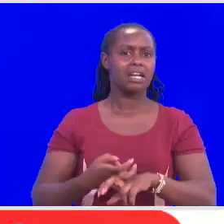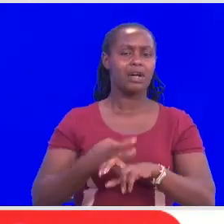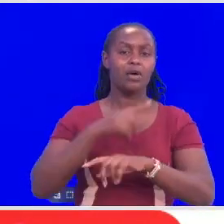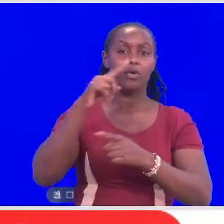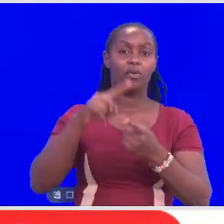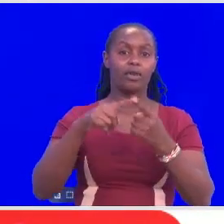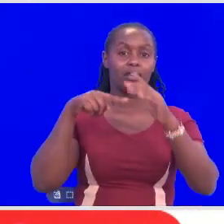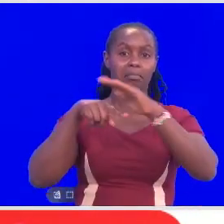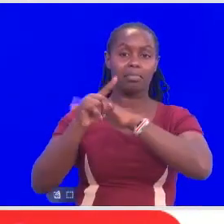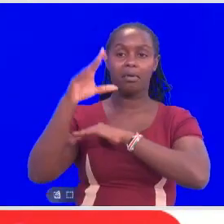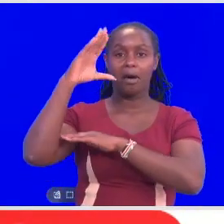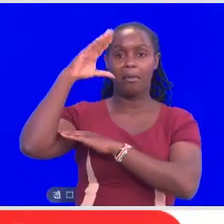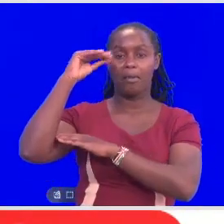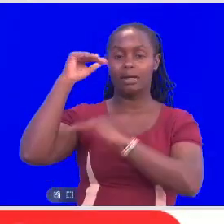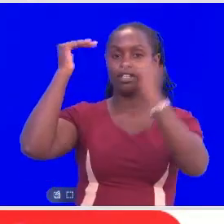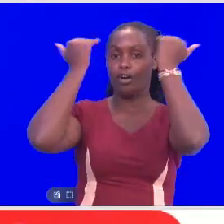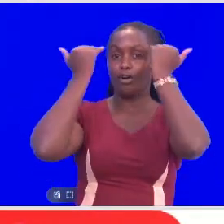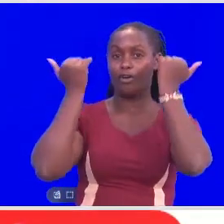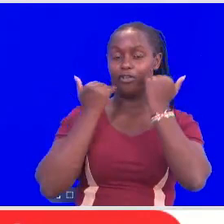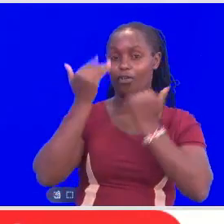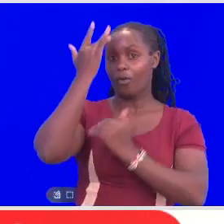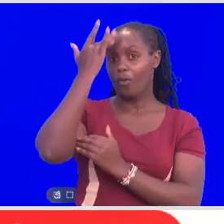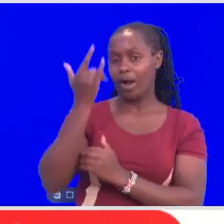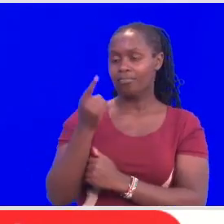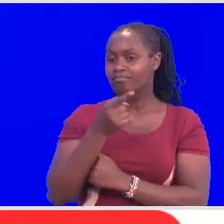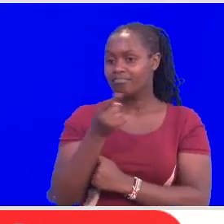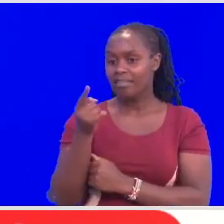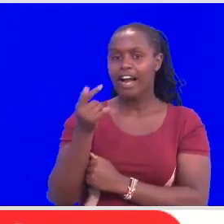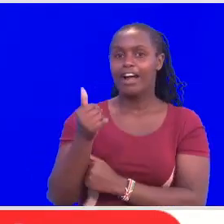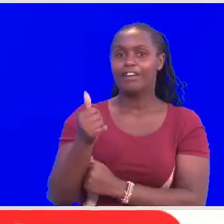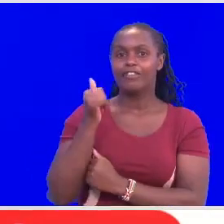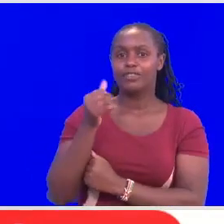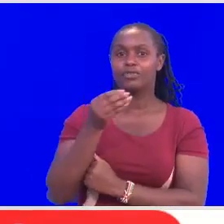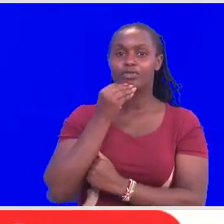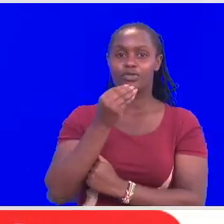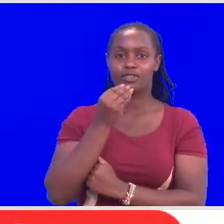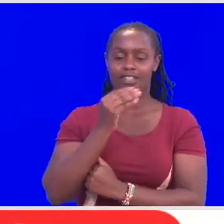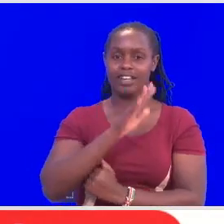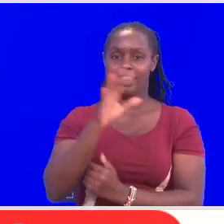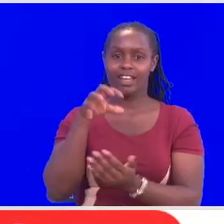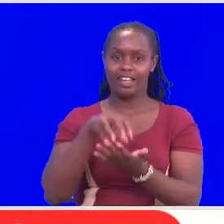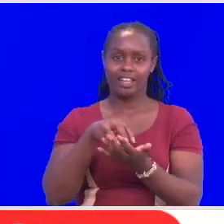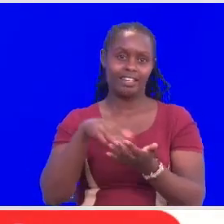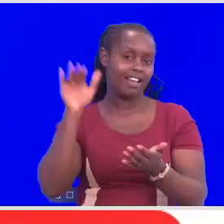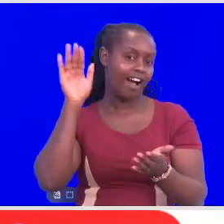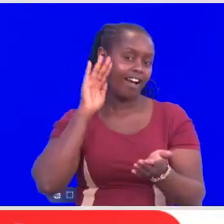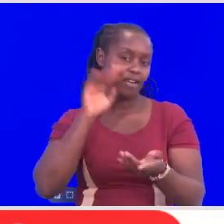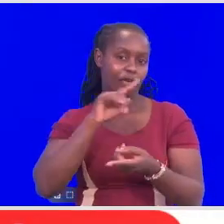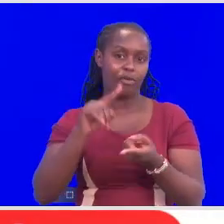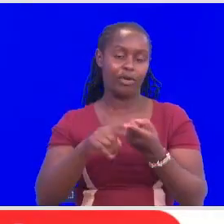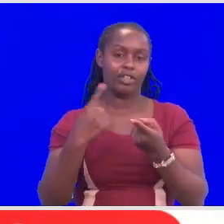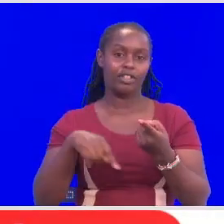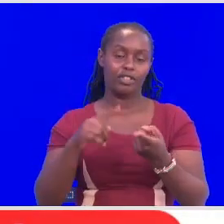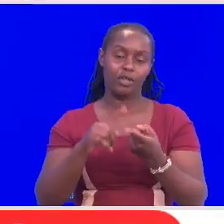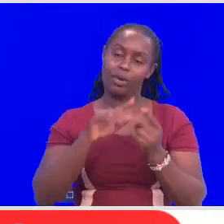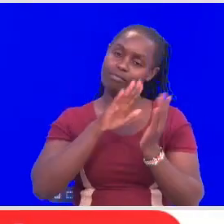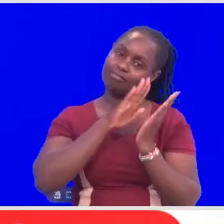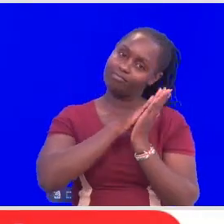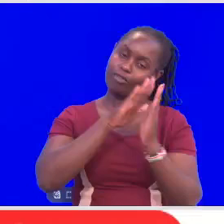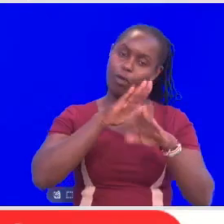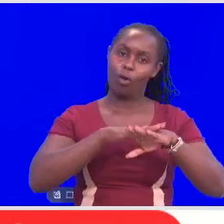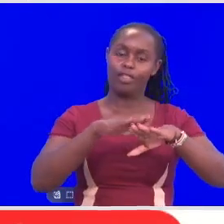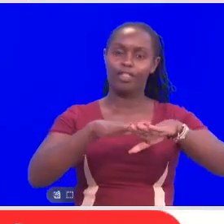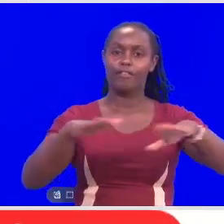hilo baada ya kususia chakula wakiwa rumande. Kesi yao ilisikilizwa wakiwa wamelala sakafuni kwenye seli